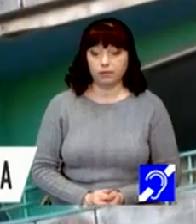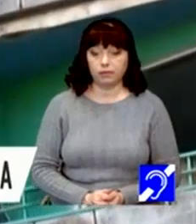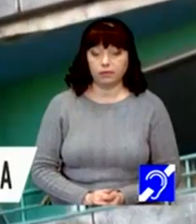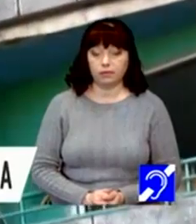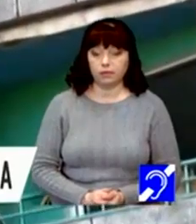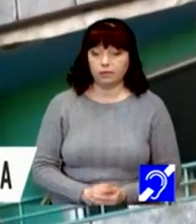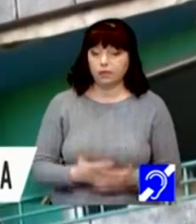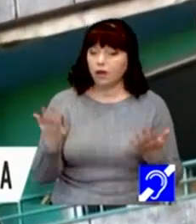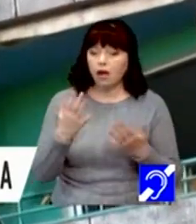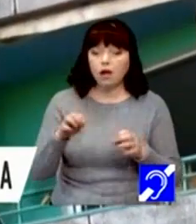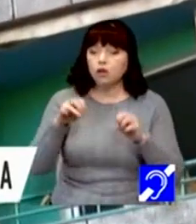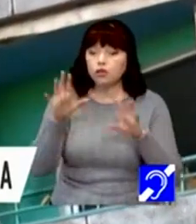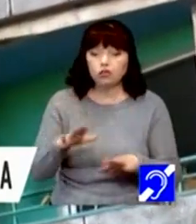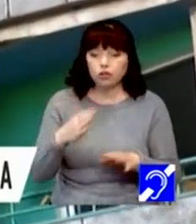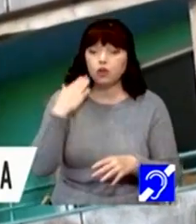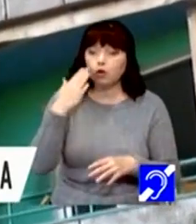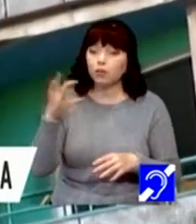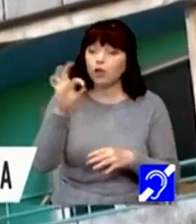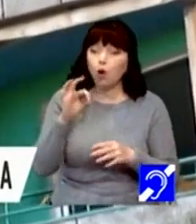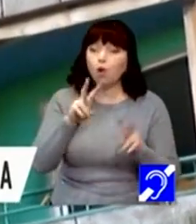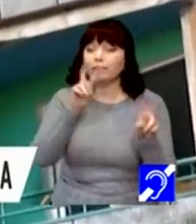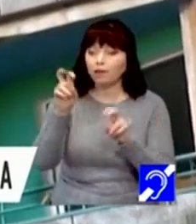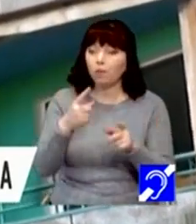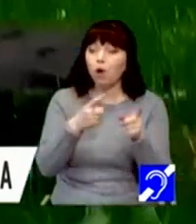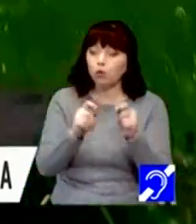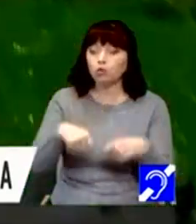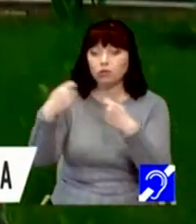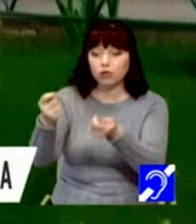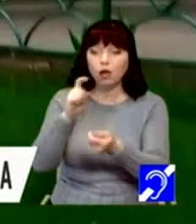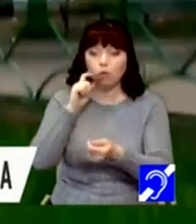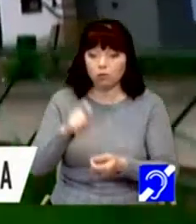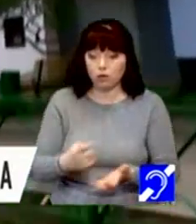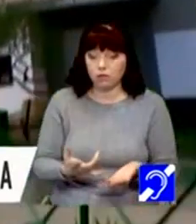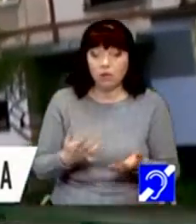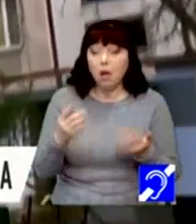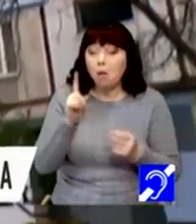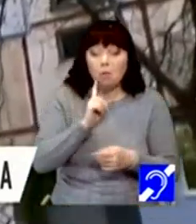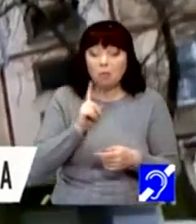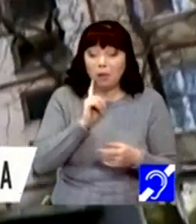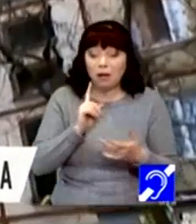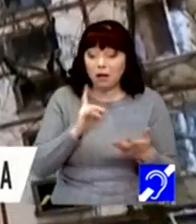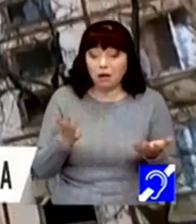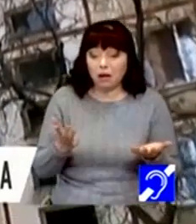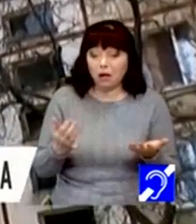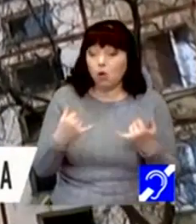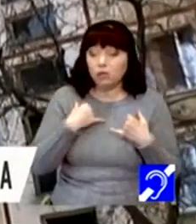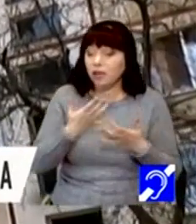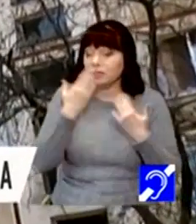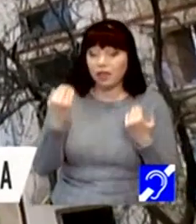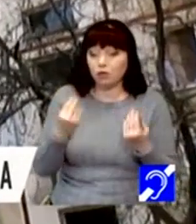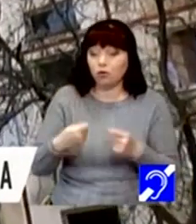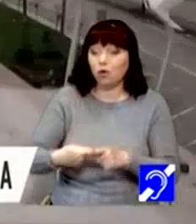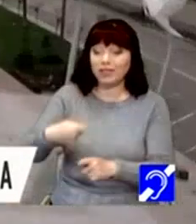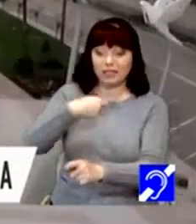Care este decizia României în privința livrării de armament Ucraina de la ce vă mint Nu aveam o